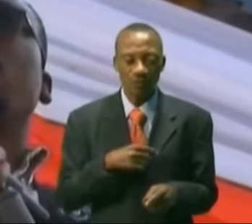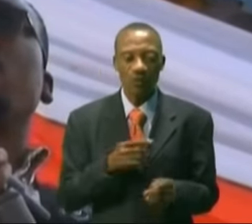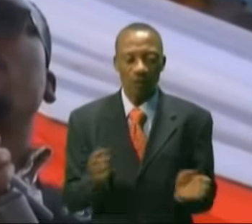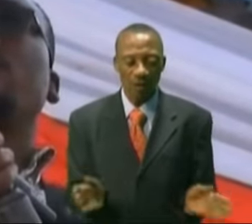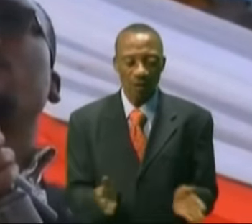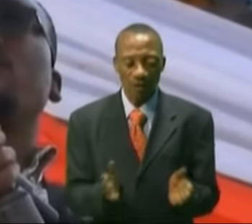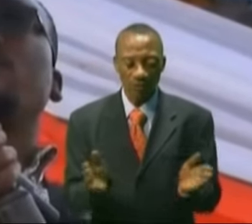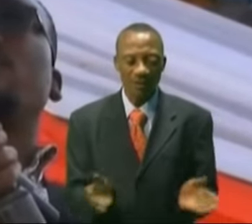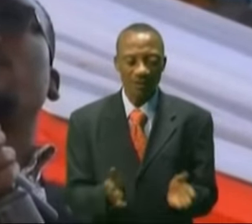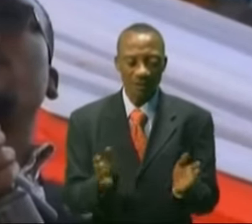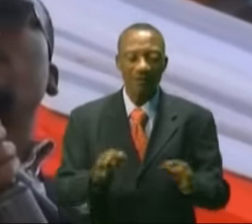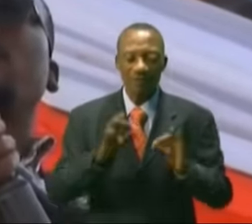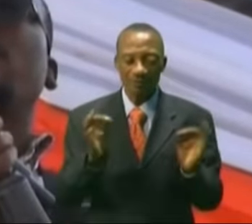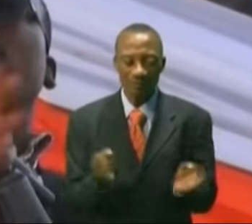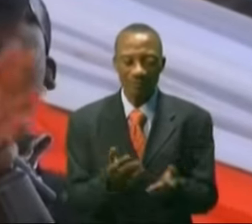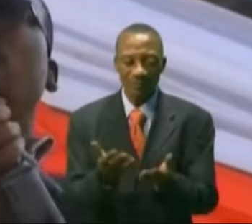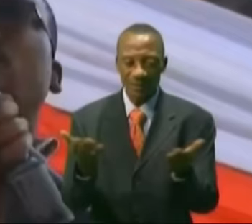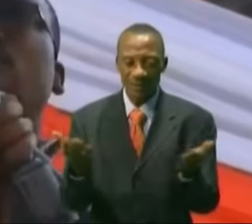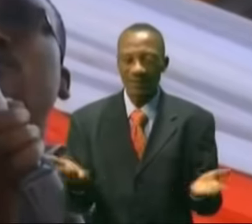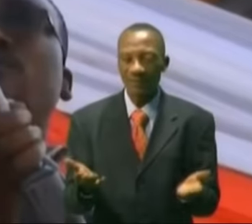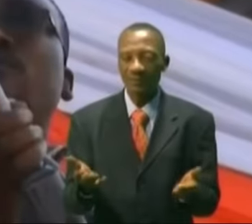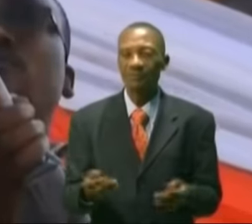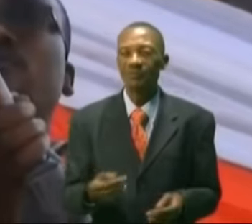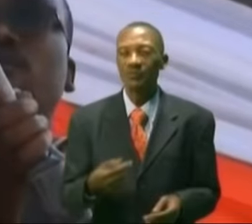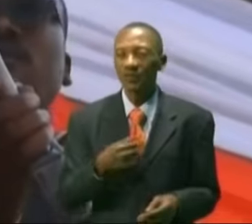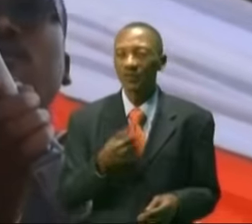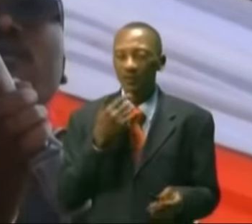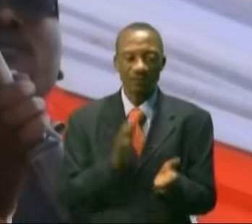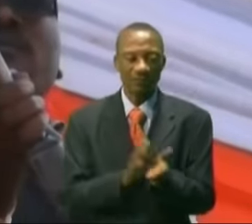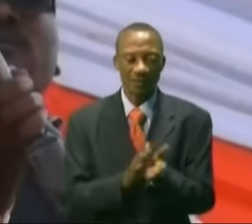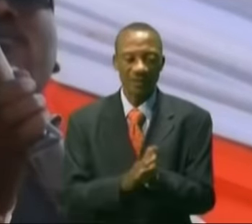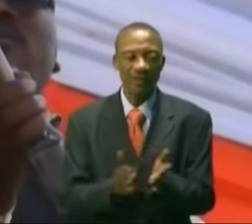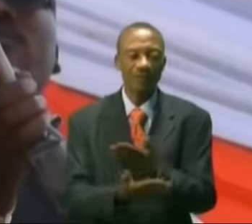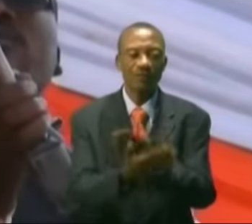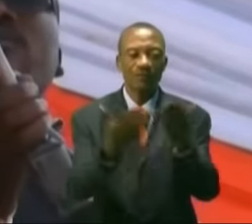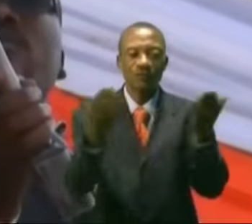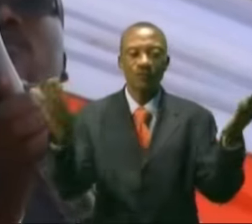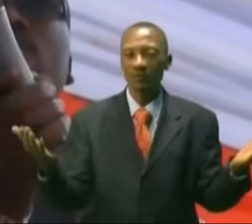cela, je vous félicite et je vous applaudis.